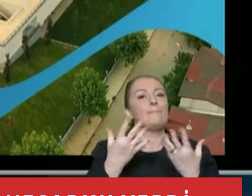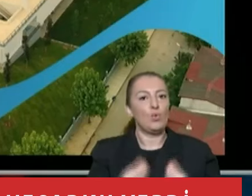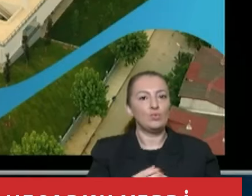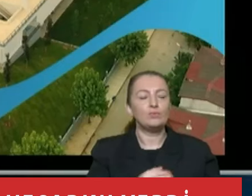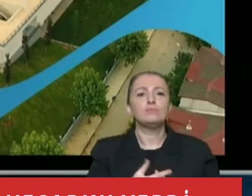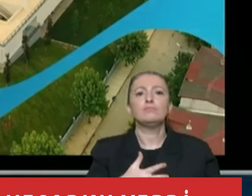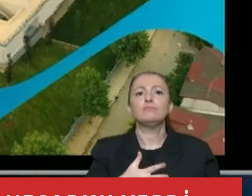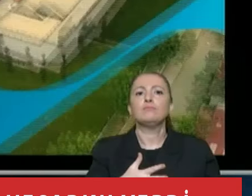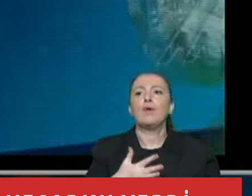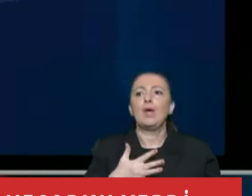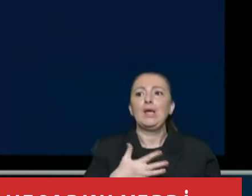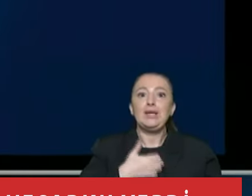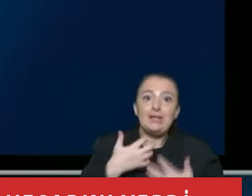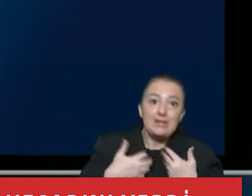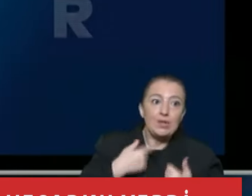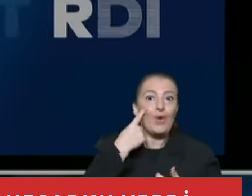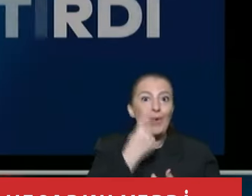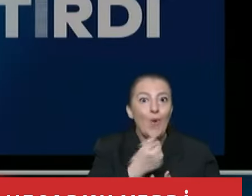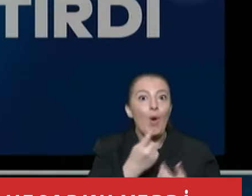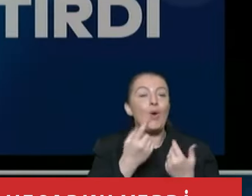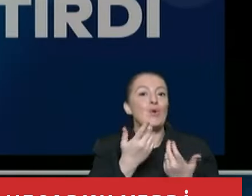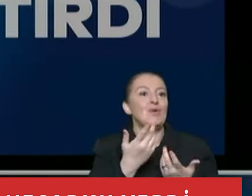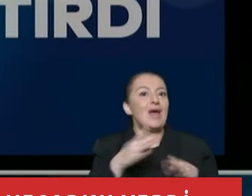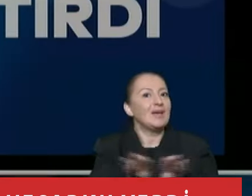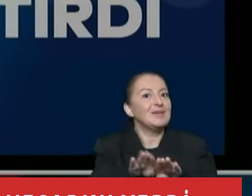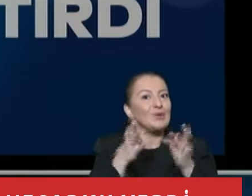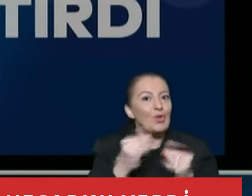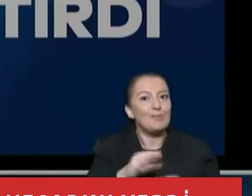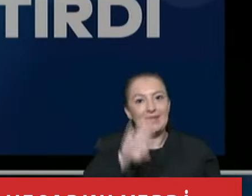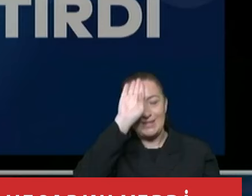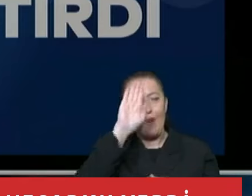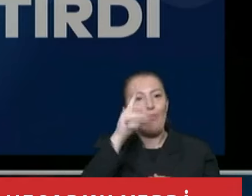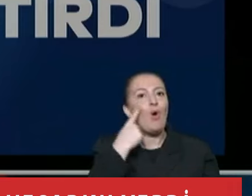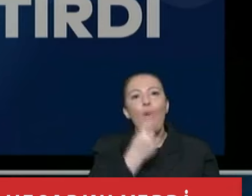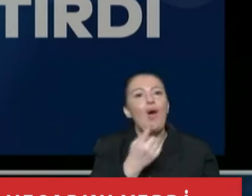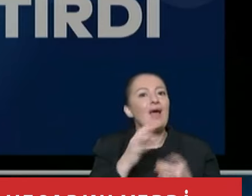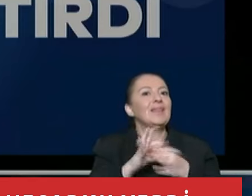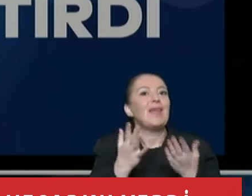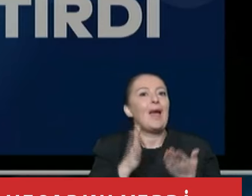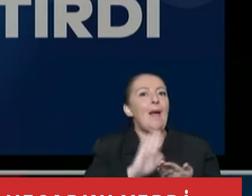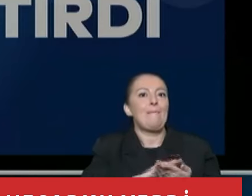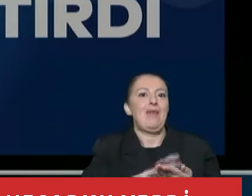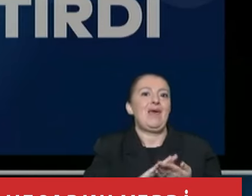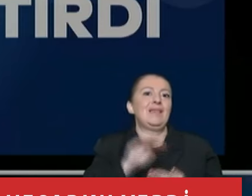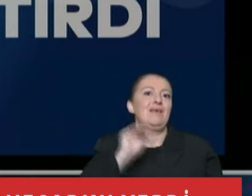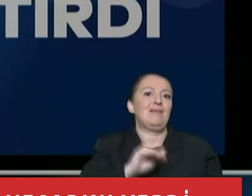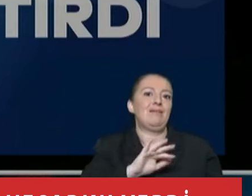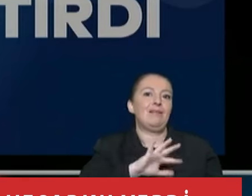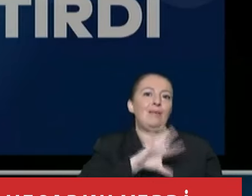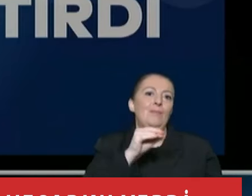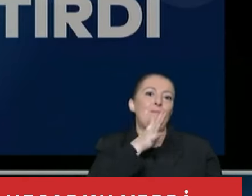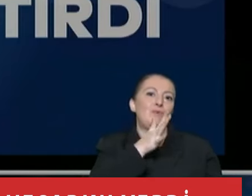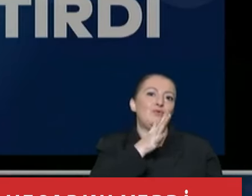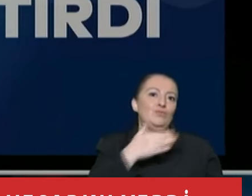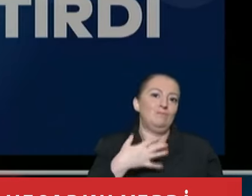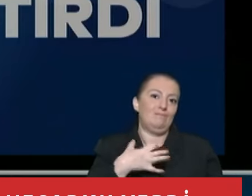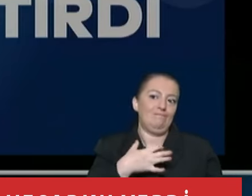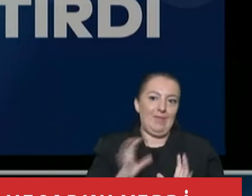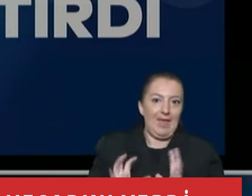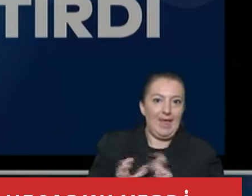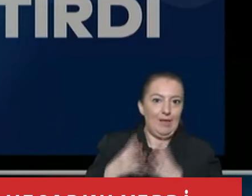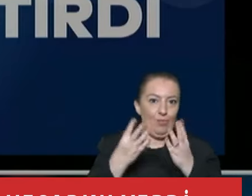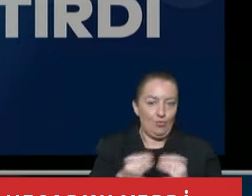Gayretli ve adaletli olmanın istanbulumuza bereket getireceğini bilen bir ekibiz o bakımdan